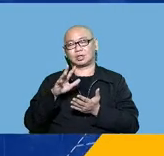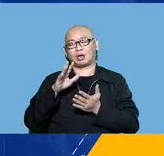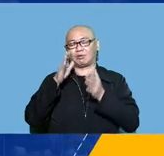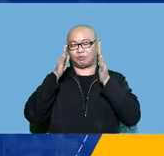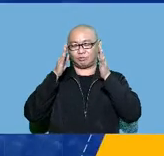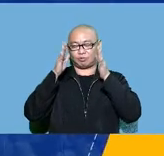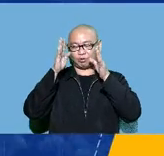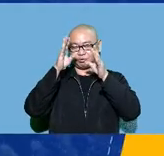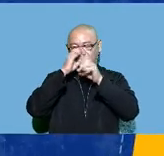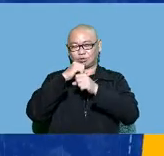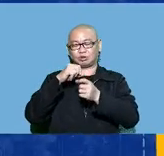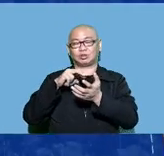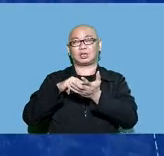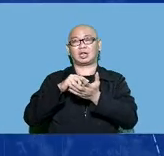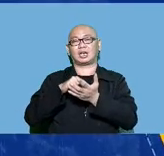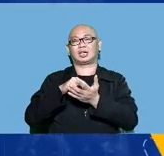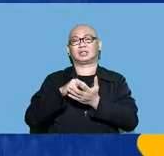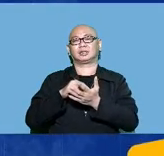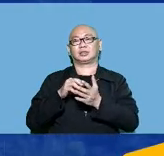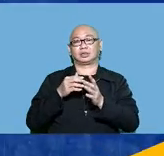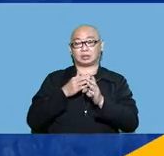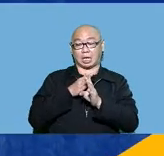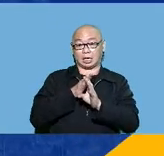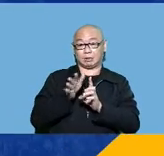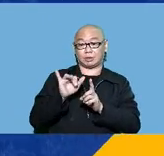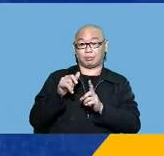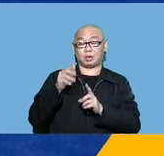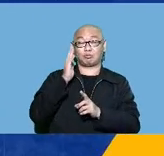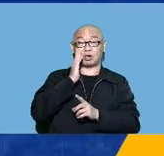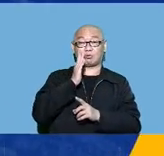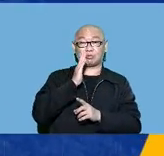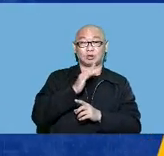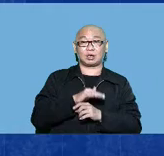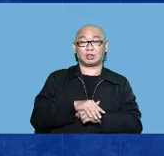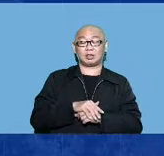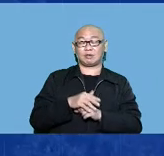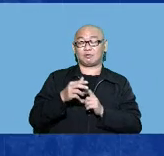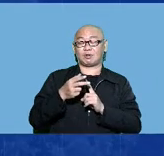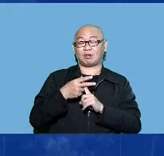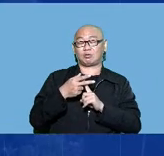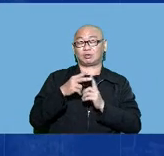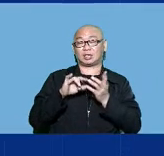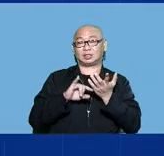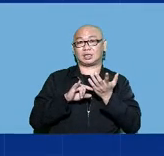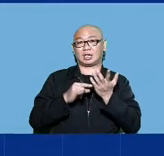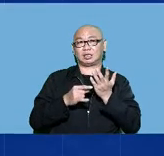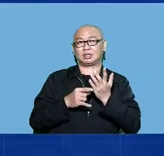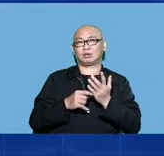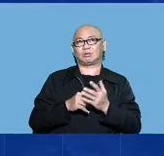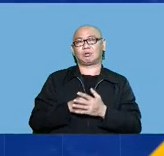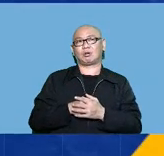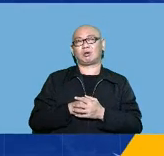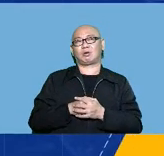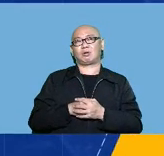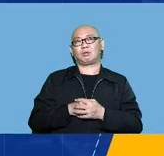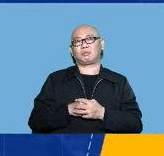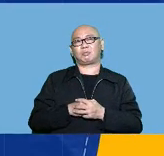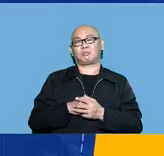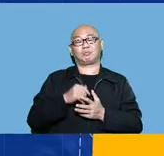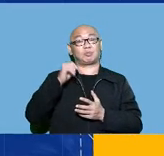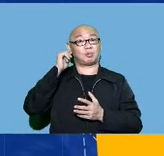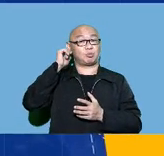konsentrasi jalan saya. Disalib sama yang muda-muda di Fakultas Teknik Kimia itu, wah, perempuan wanita